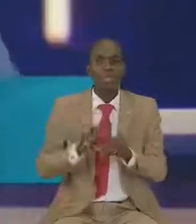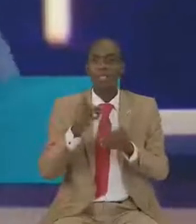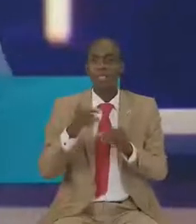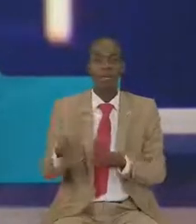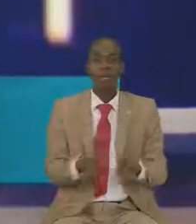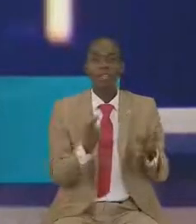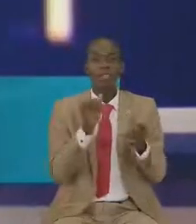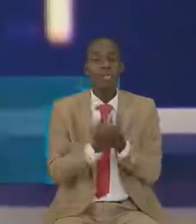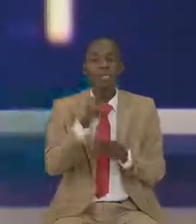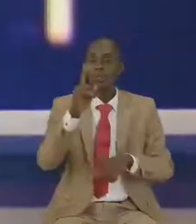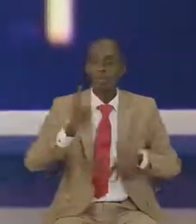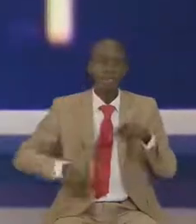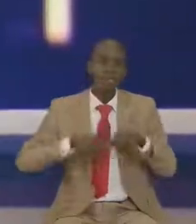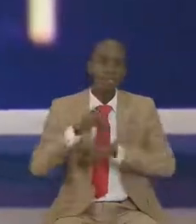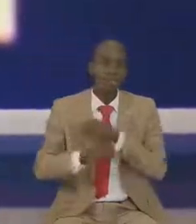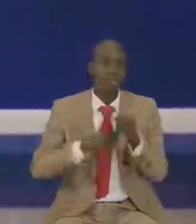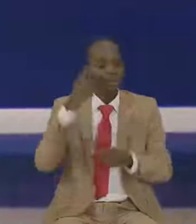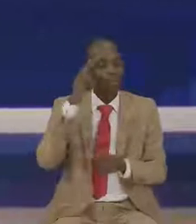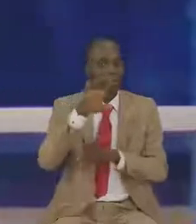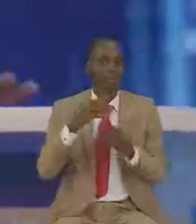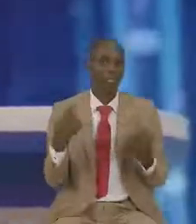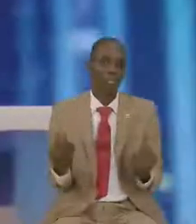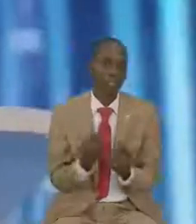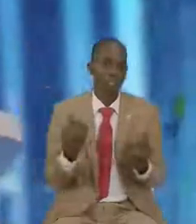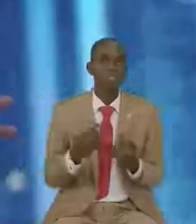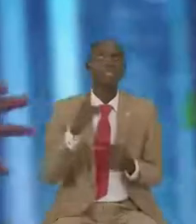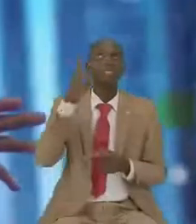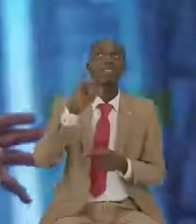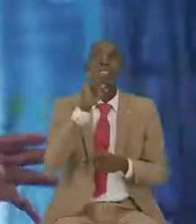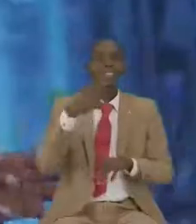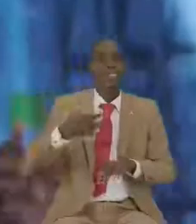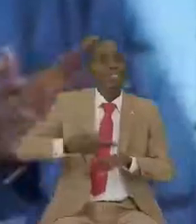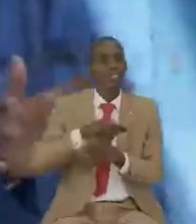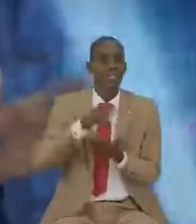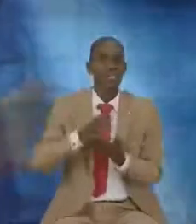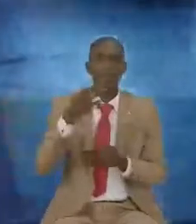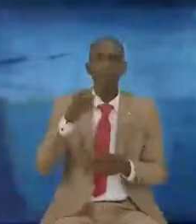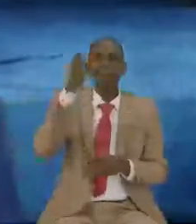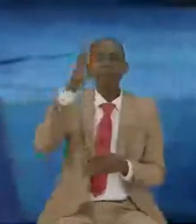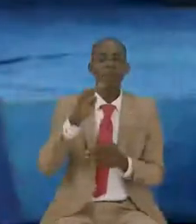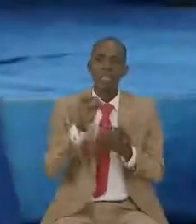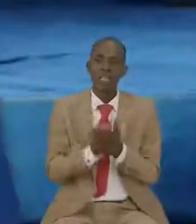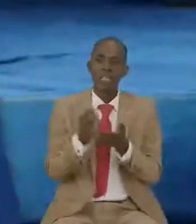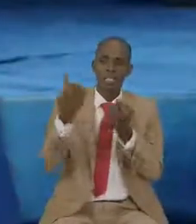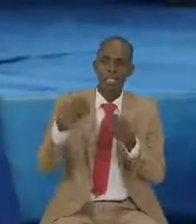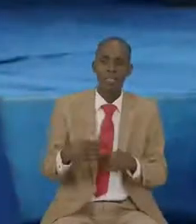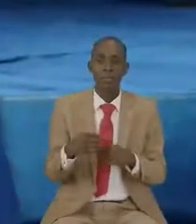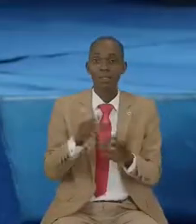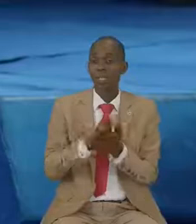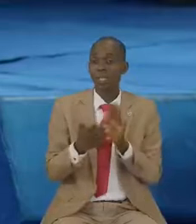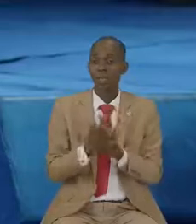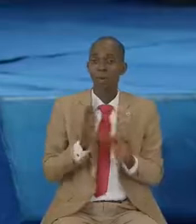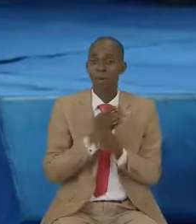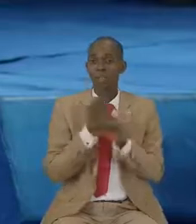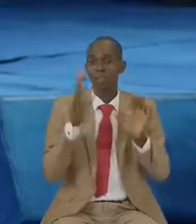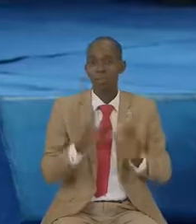ne pouvez pas supporter, pour souffrir de façon terrible que vous ne pouvez pas pour vos péchés. Il est l'agneau